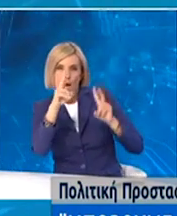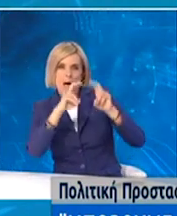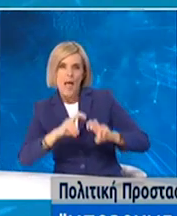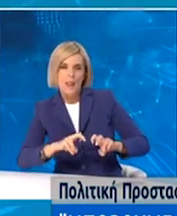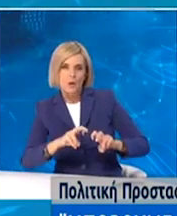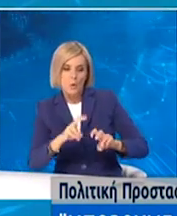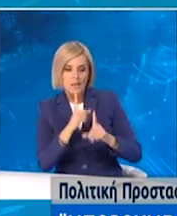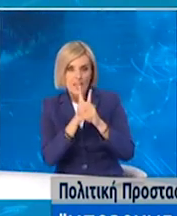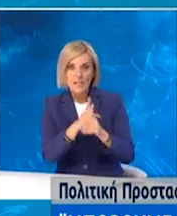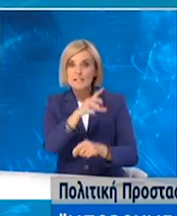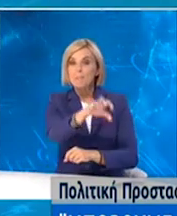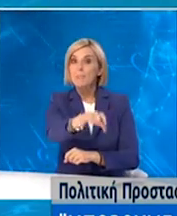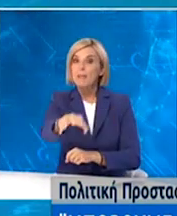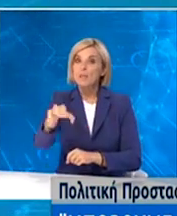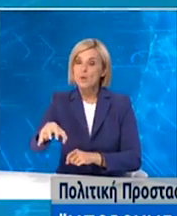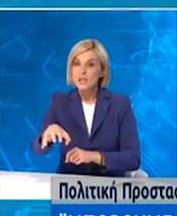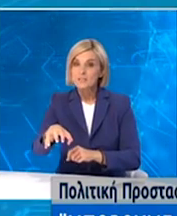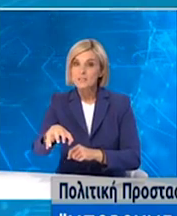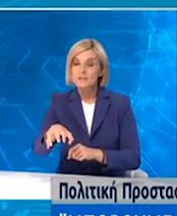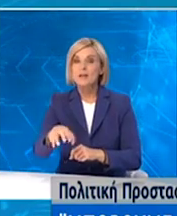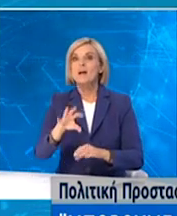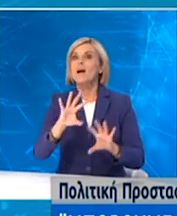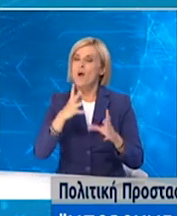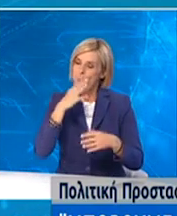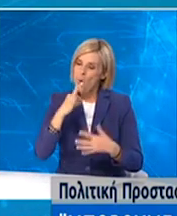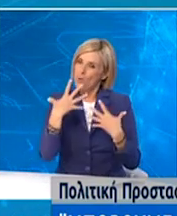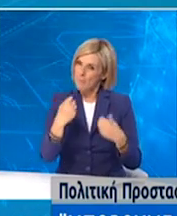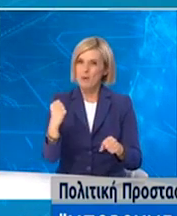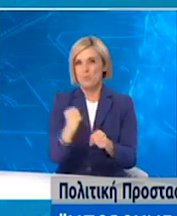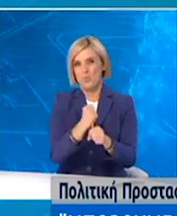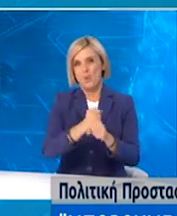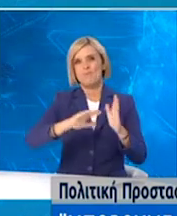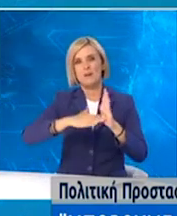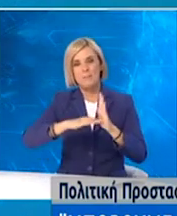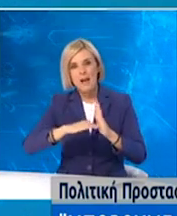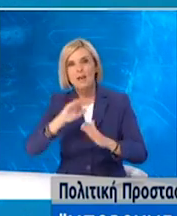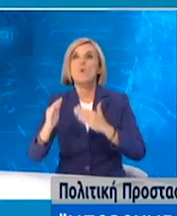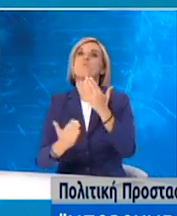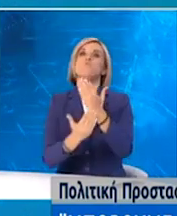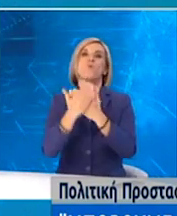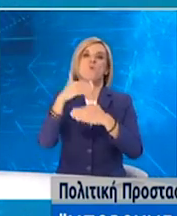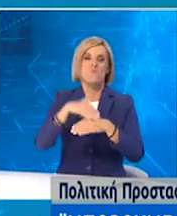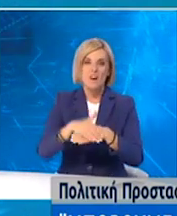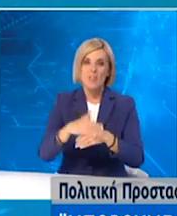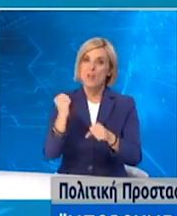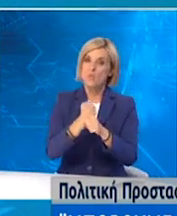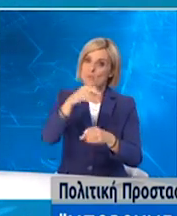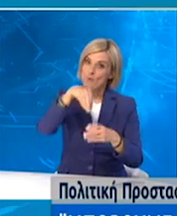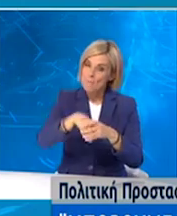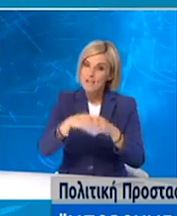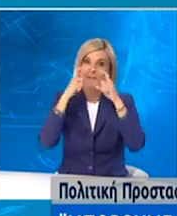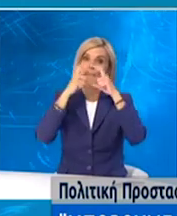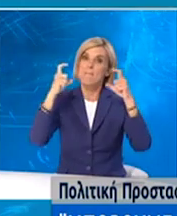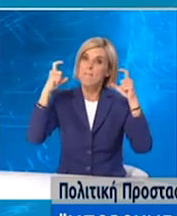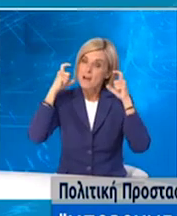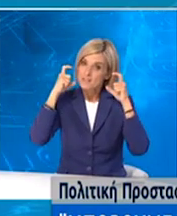σε περιοχές που αφορά τους ίδιους εργαζομένους. Γιατί πάνω και πέρα από οτιδήποτε άλλο, θέλουμε οι εργαζόμενοι μας, αυτοί που δίνουν τον καλύτερό τους σε